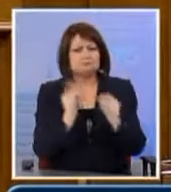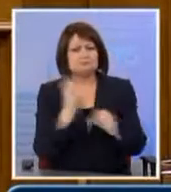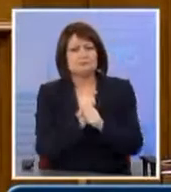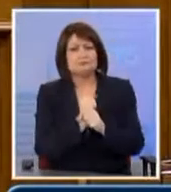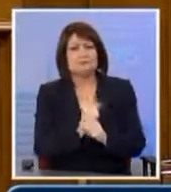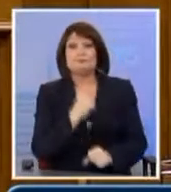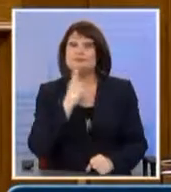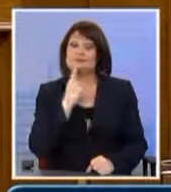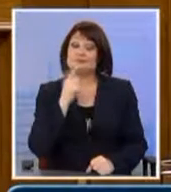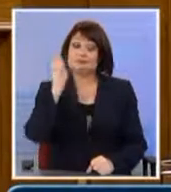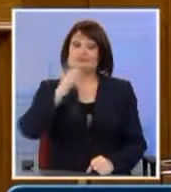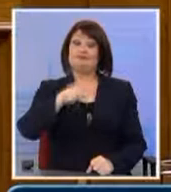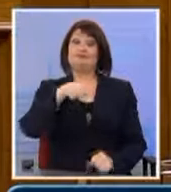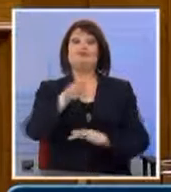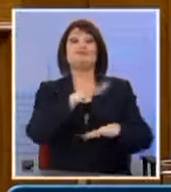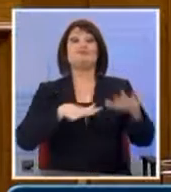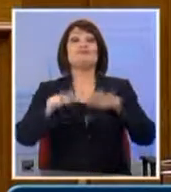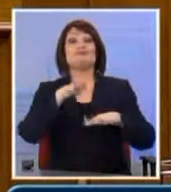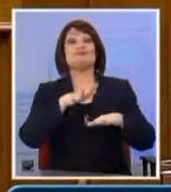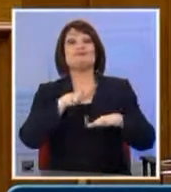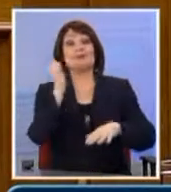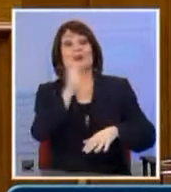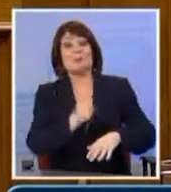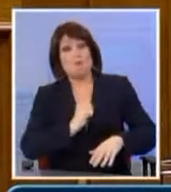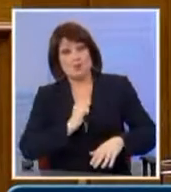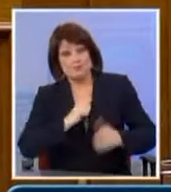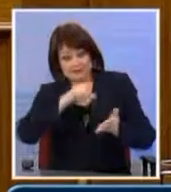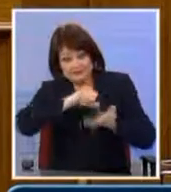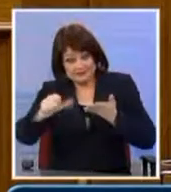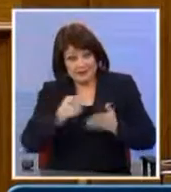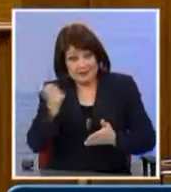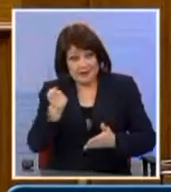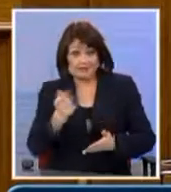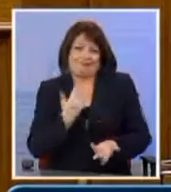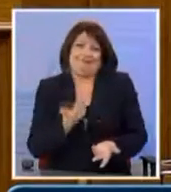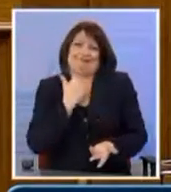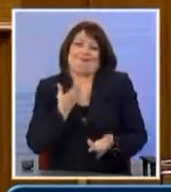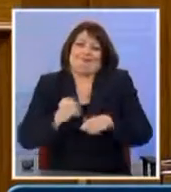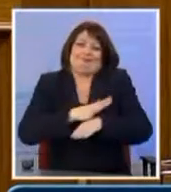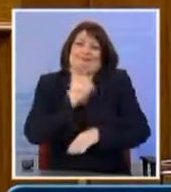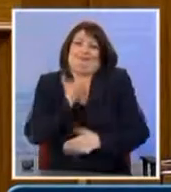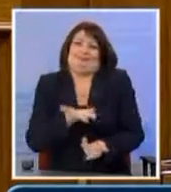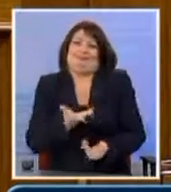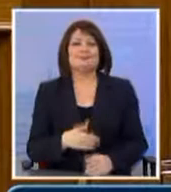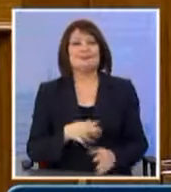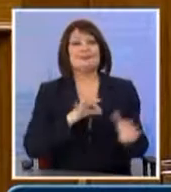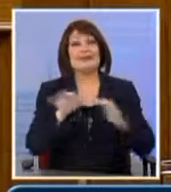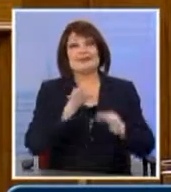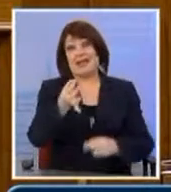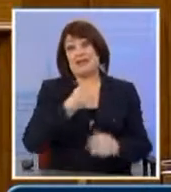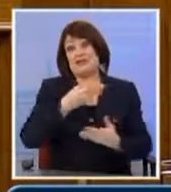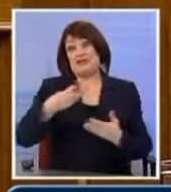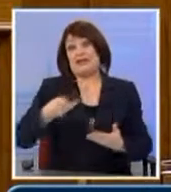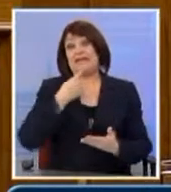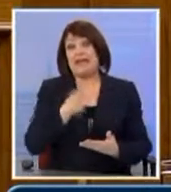μαγικά ραβδιά, τα οποία διαγράφουν χρέη με μονομερείς ενέργειες. και που το δίθεν σχέδιο διάσωσης που